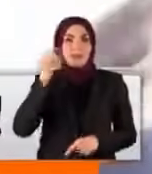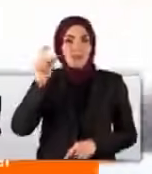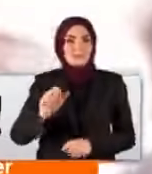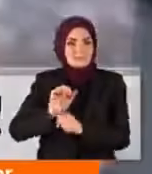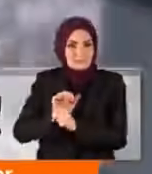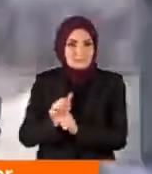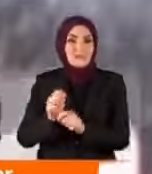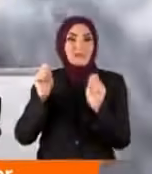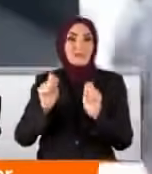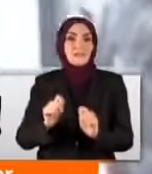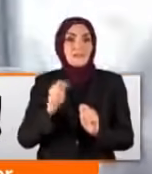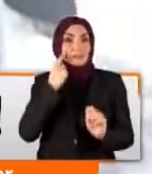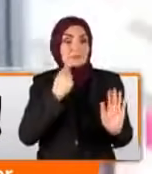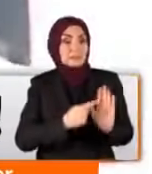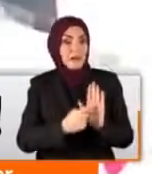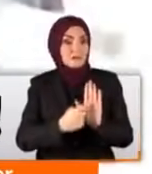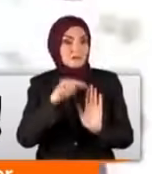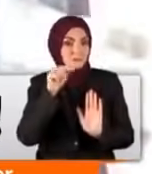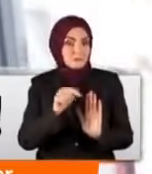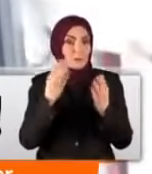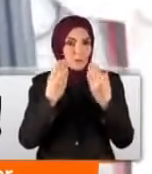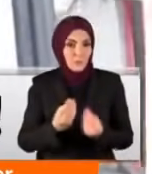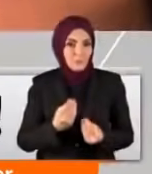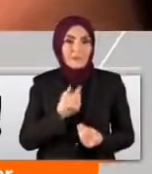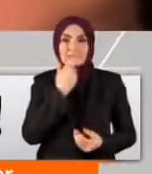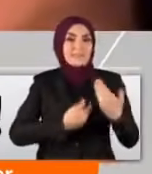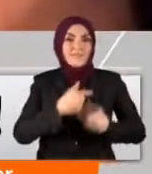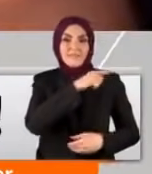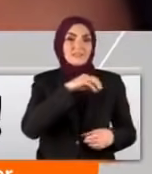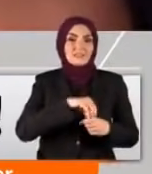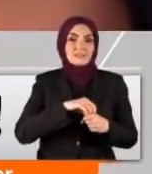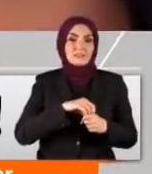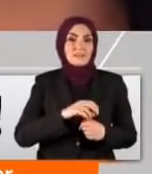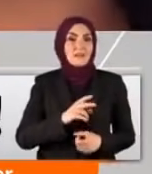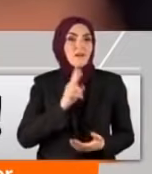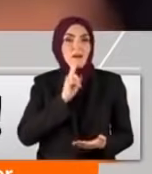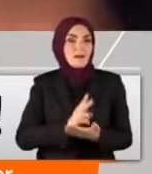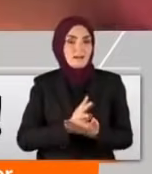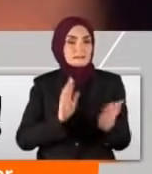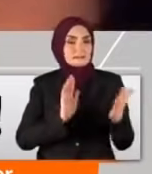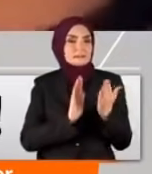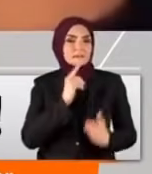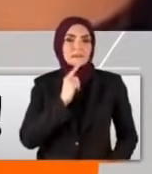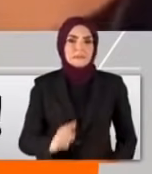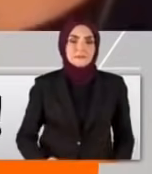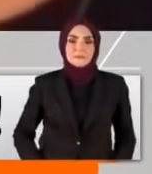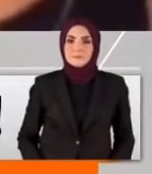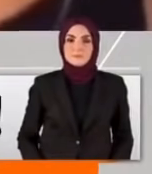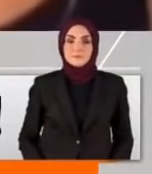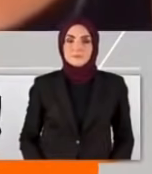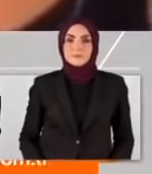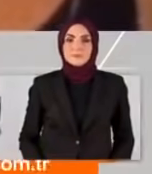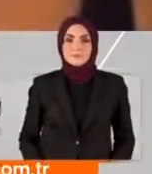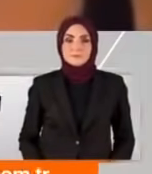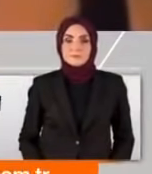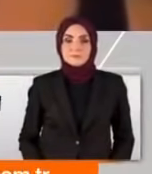genç kızın eski sevgilisi için yolun sonu anlamına geldiğini söyledi. Çok kızdırıyorlar abla beni. Yemin ederim sana. Sabahtan beri o kadar